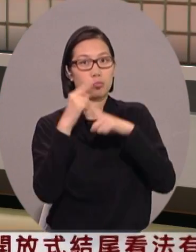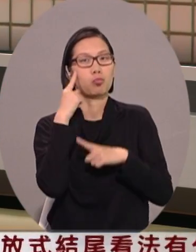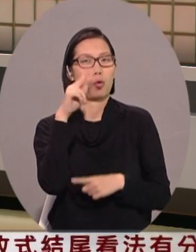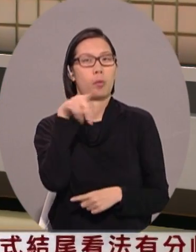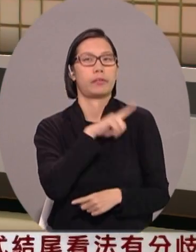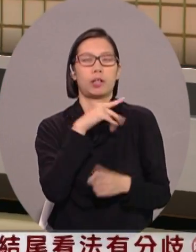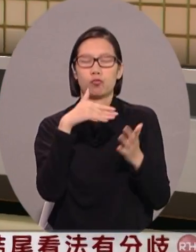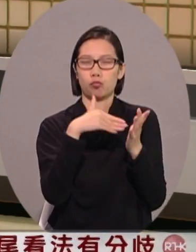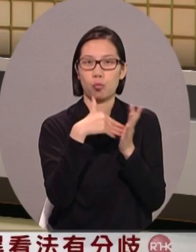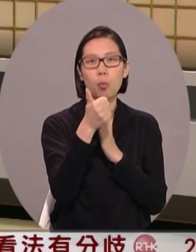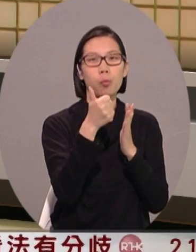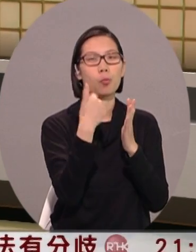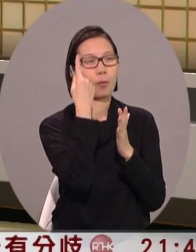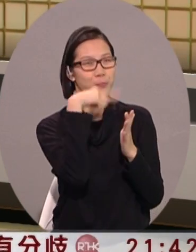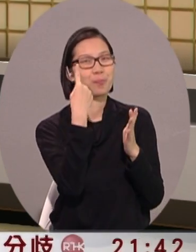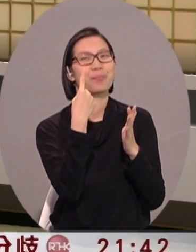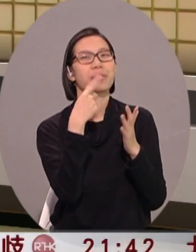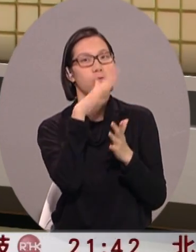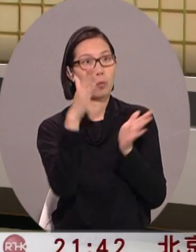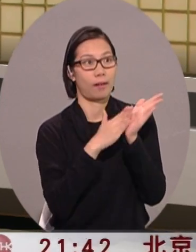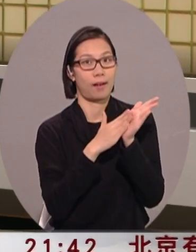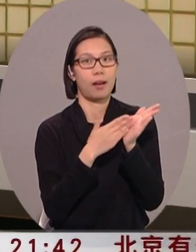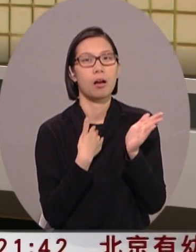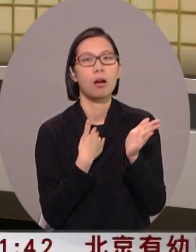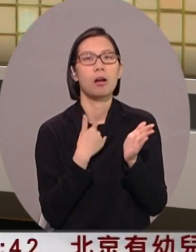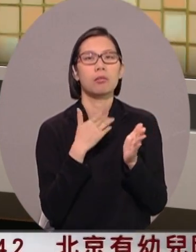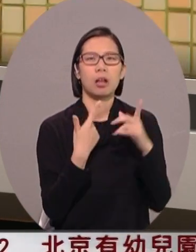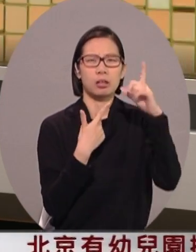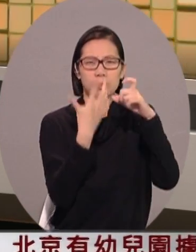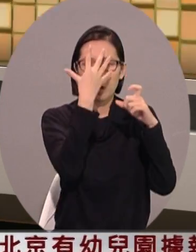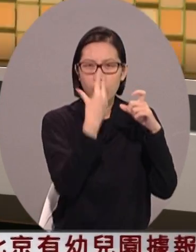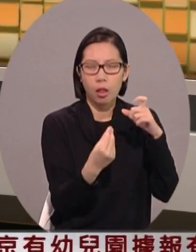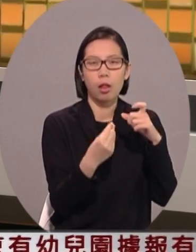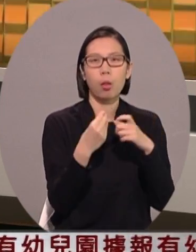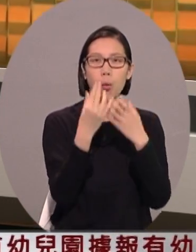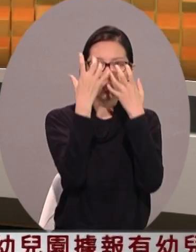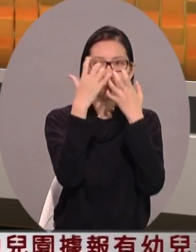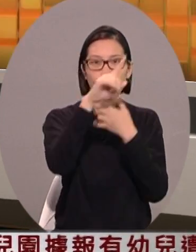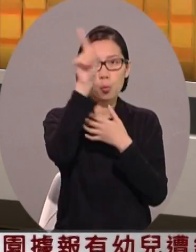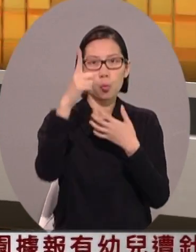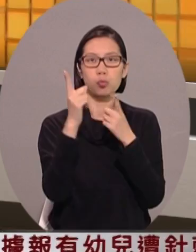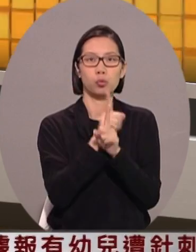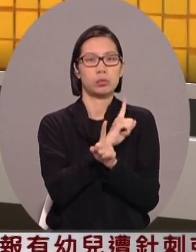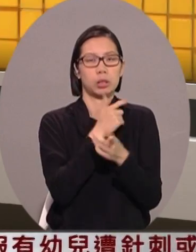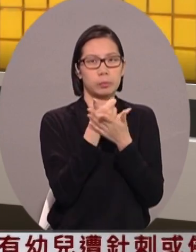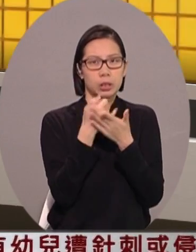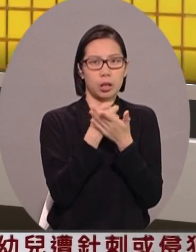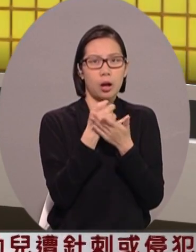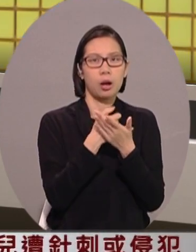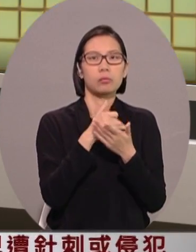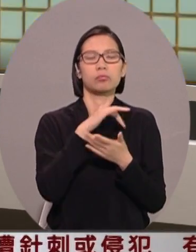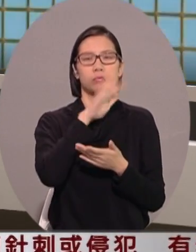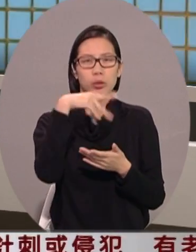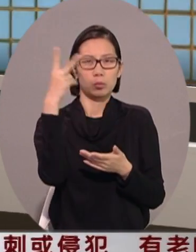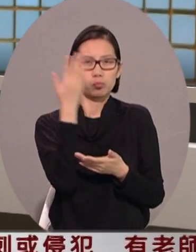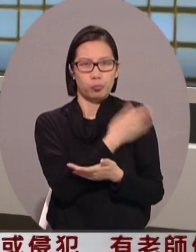最好嘅一面嚟尋求人哋嘅認同，但沉迷自拍過分著重人哋對自己嘅評價，會唔會反而令我哋忽